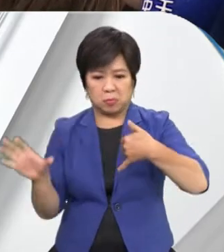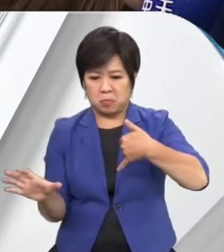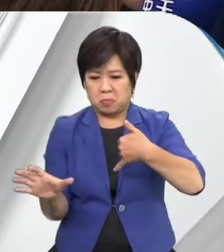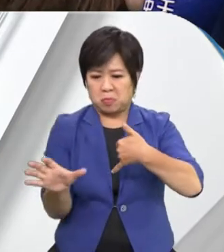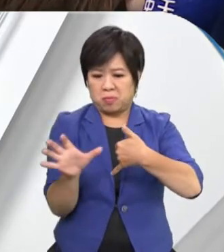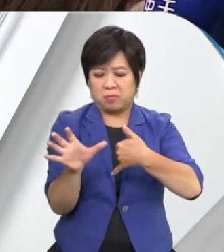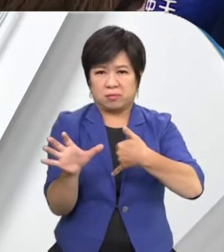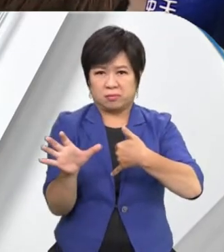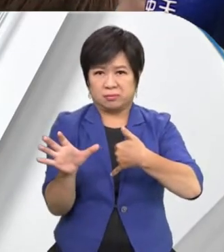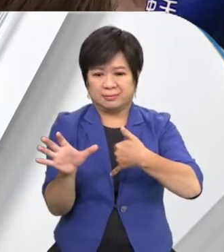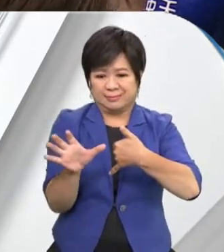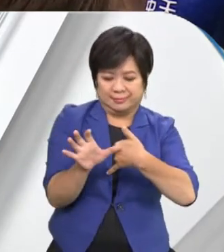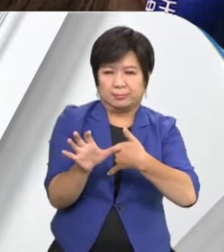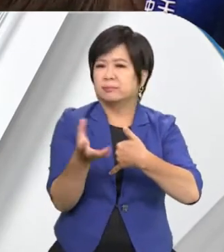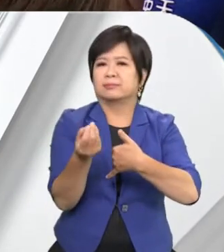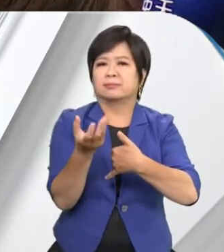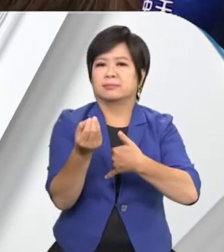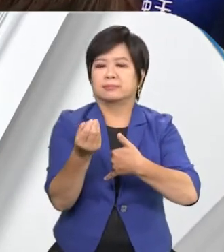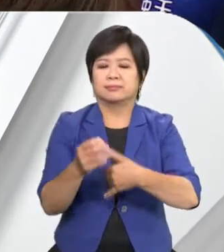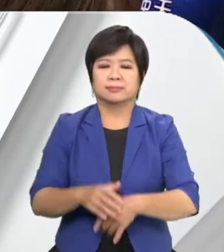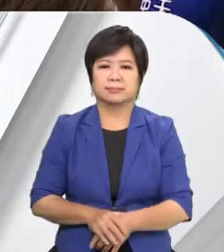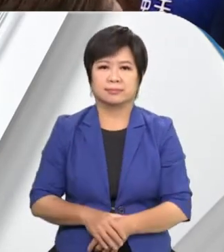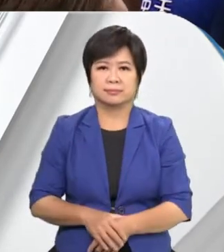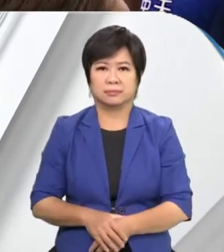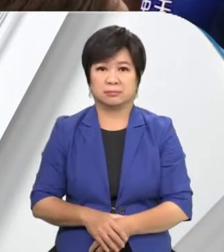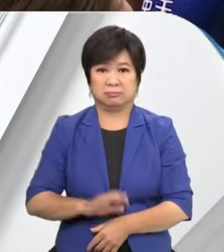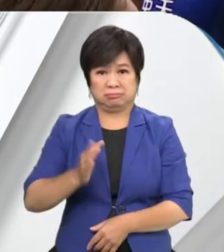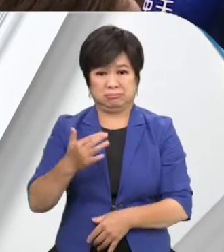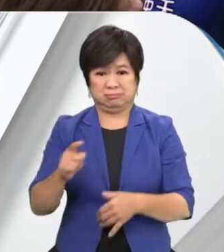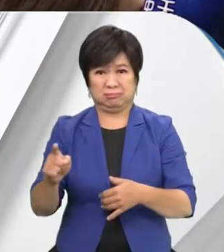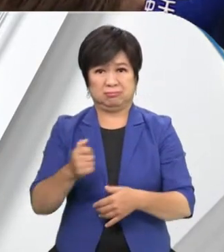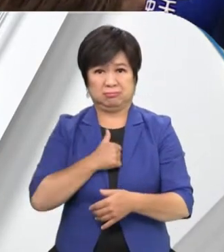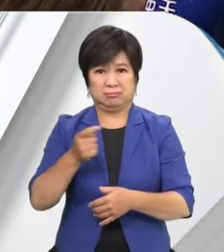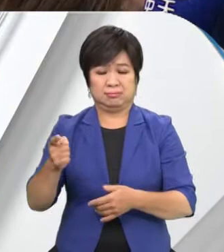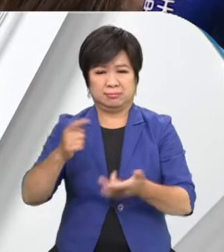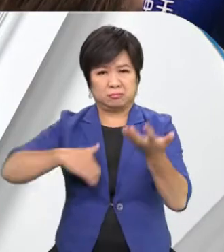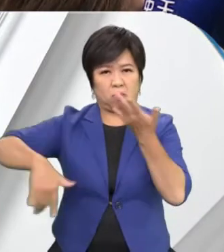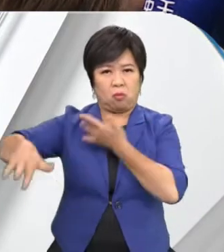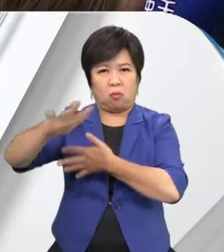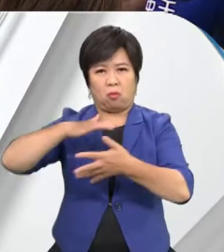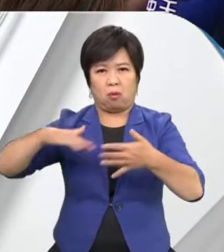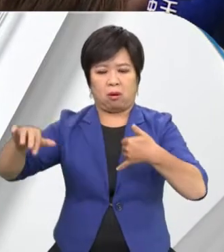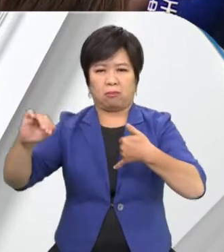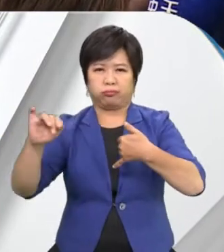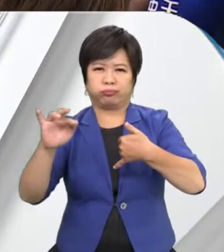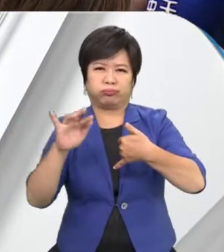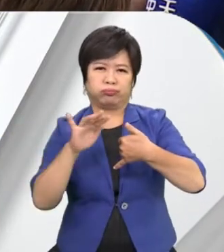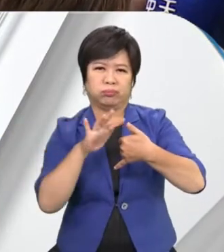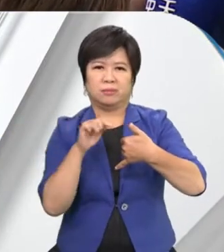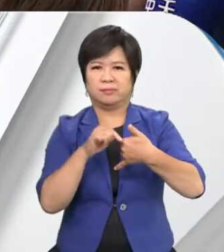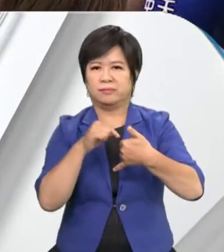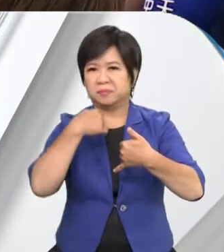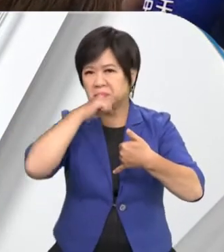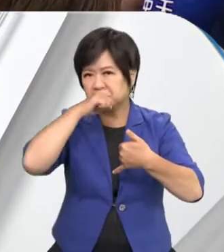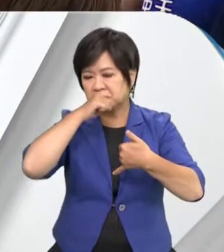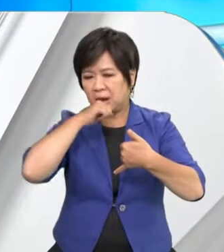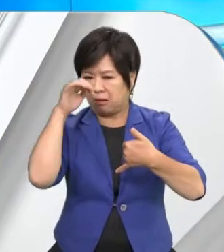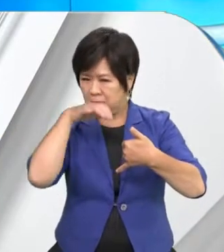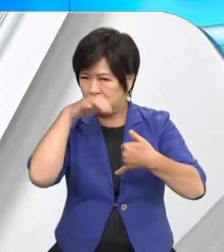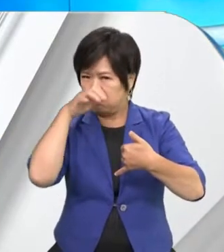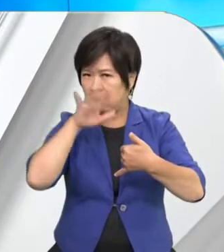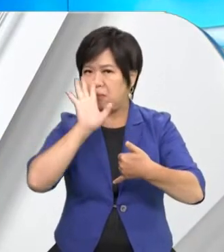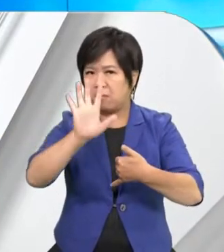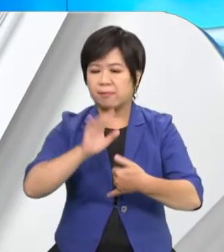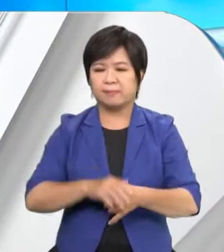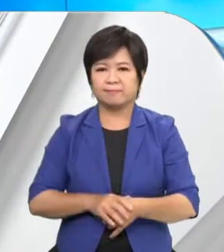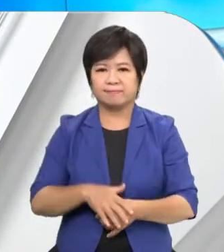侵袭我们的几率是比较低的，但是它的外围水汽或者是外围环流有可能对我们的天气造成影响。 气